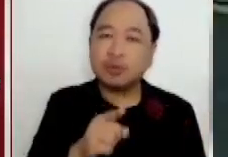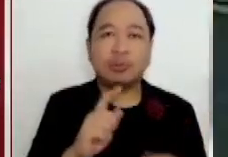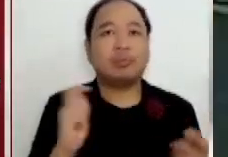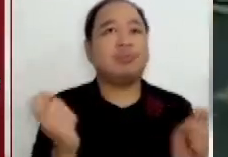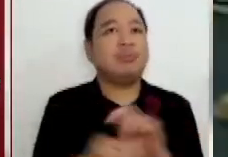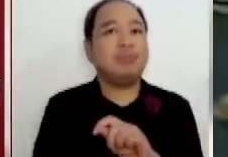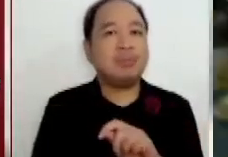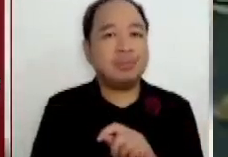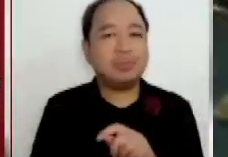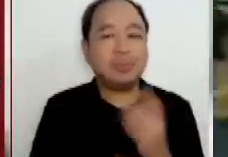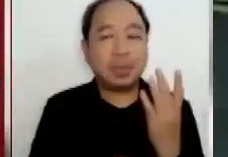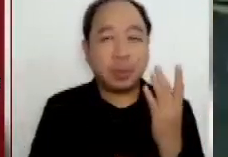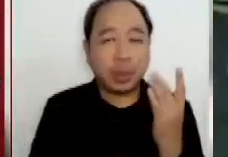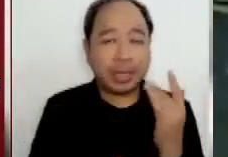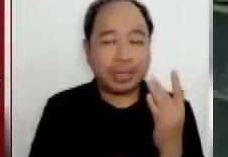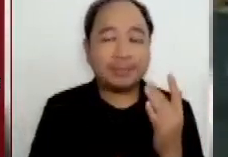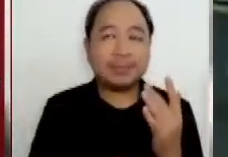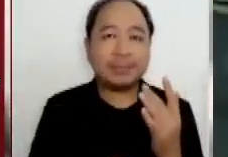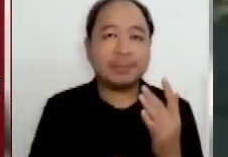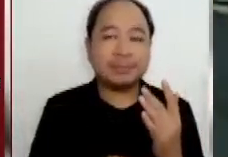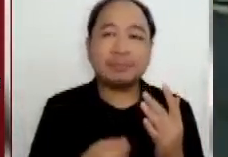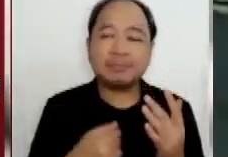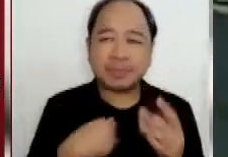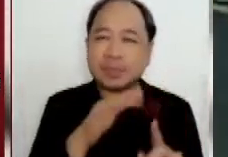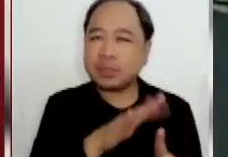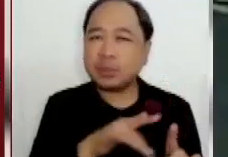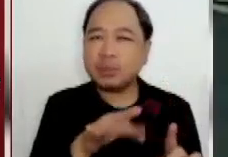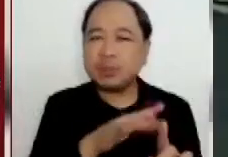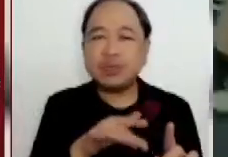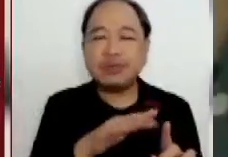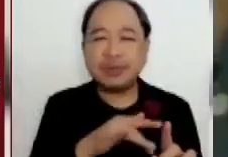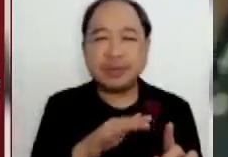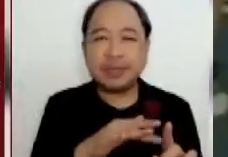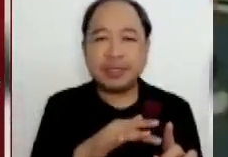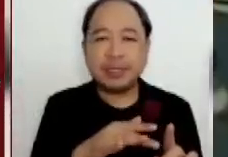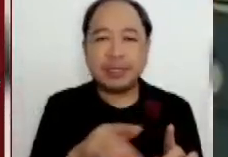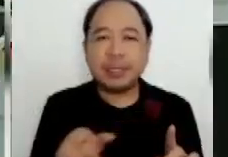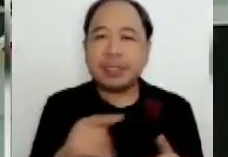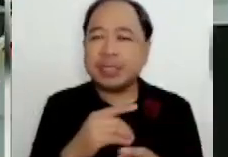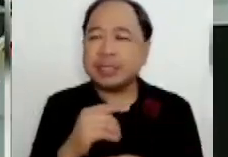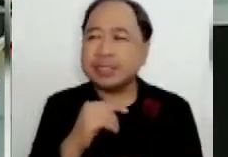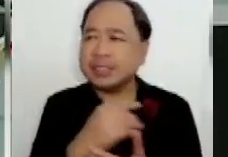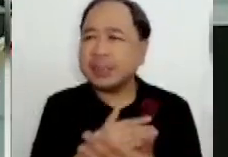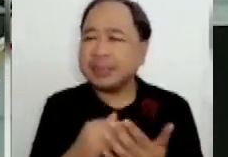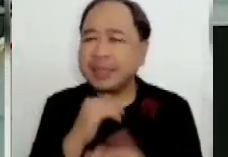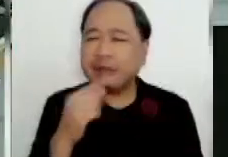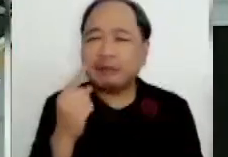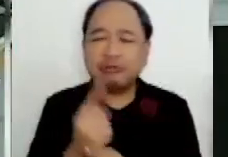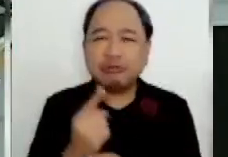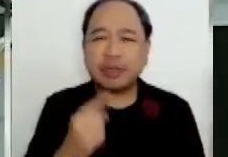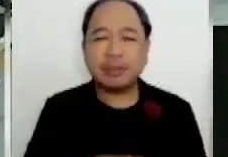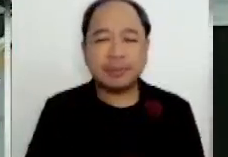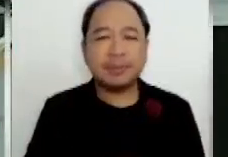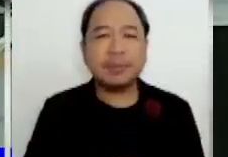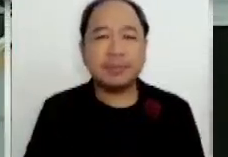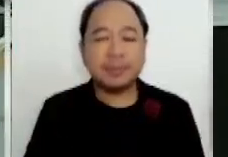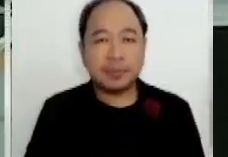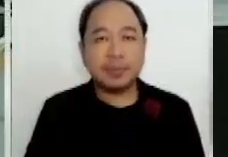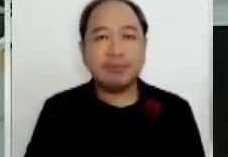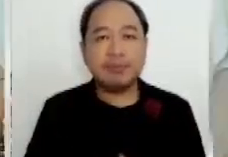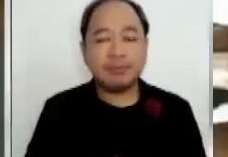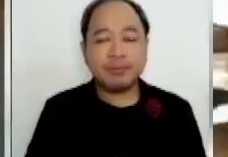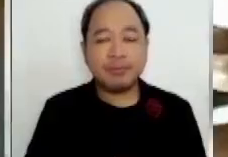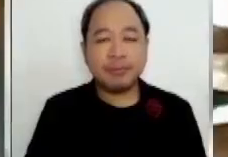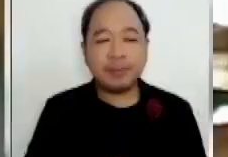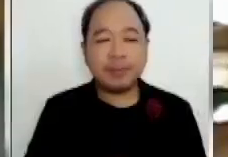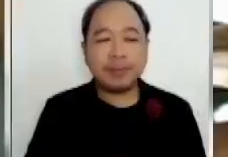Kasi nakikita ko, naobserbahan ko yung mga hindi tama. Para sa GMA Integrated News, ako si Maris